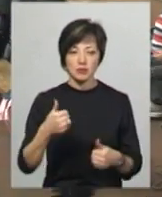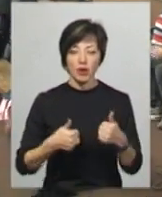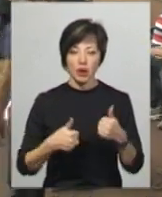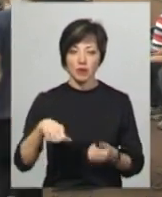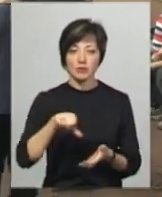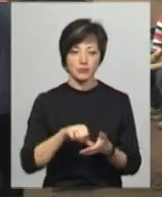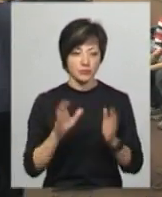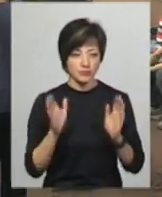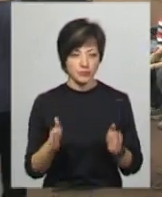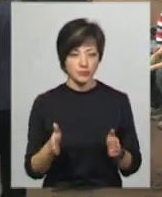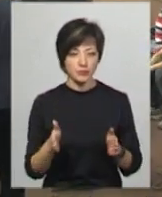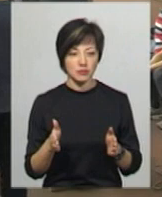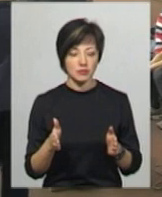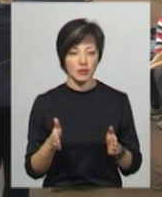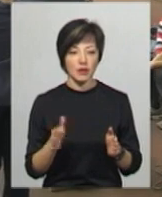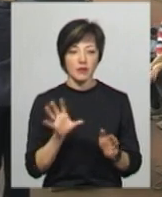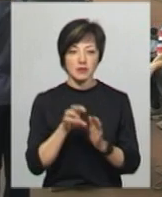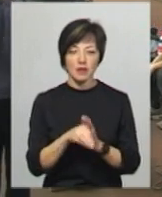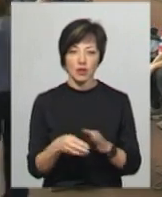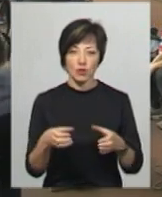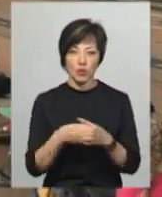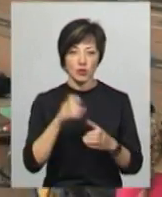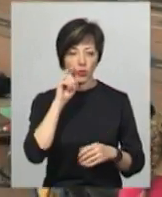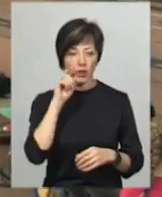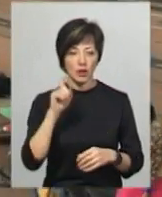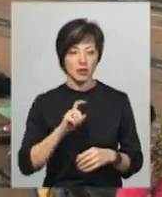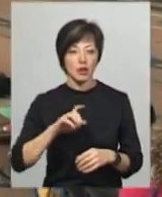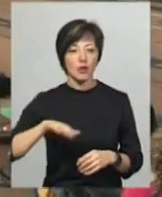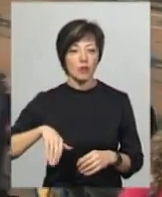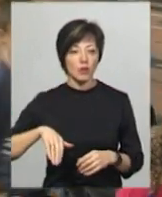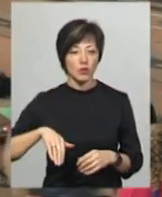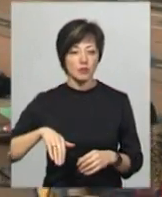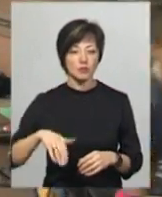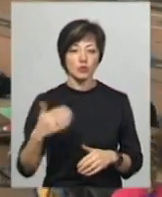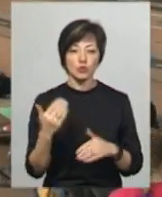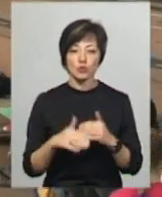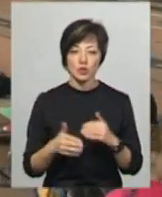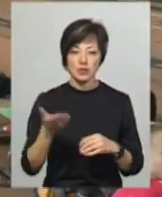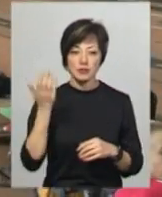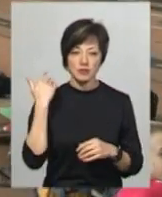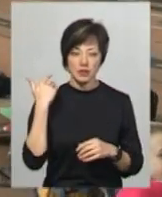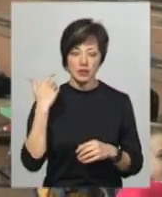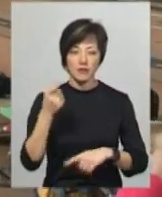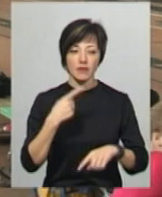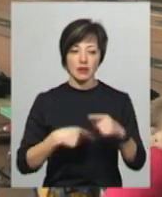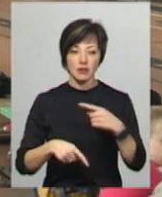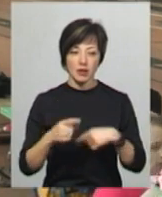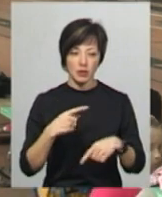приймемо участь в складі збірної команди України. Потім ми вже звідти